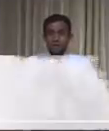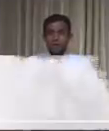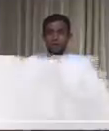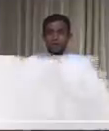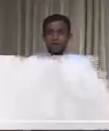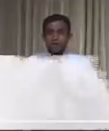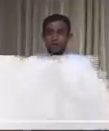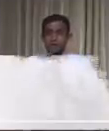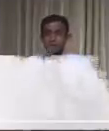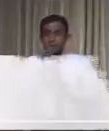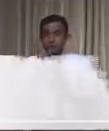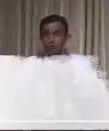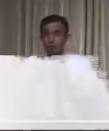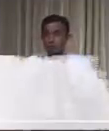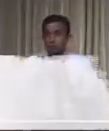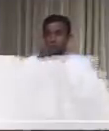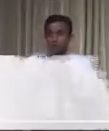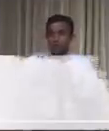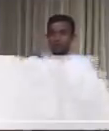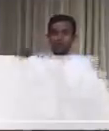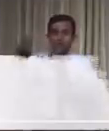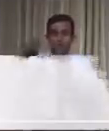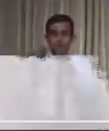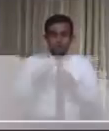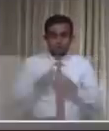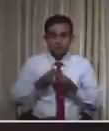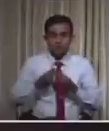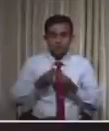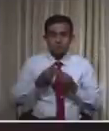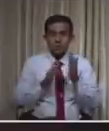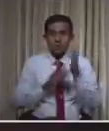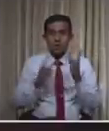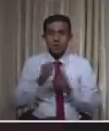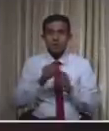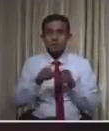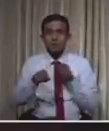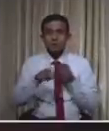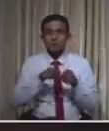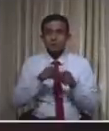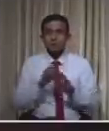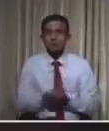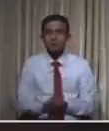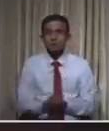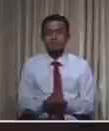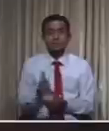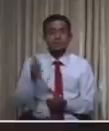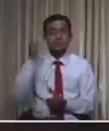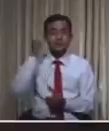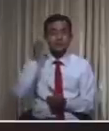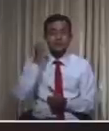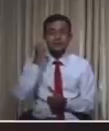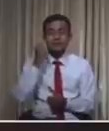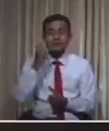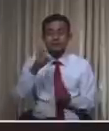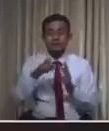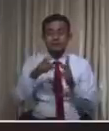රහසතු සේවයේ වාර්තාවක් ලැබිලා තියෙනවා. ඒ සම්බන්ධව මම ඇමතිවරයා විදියට එදා හිටපු රහස්